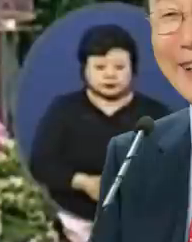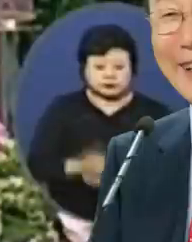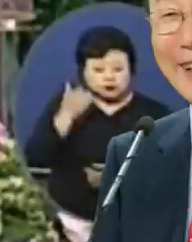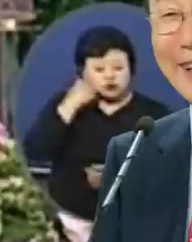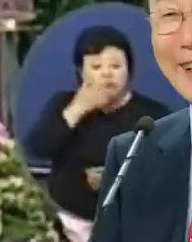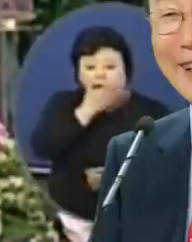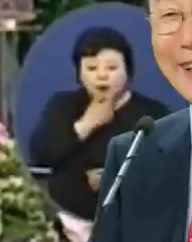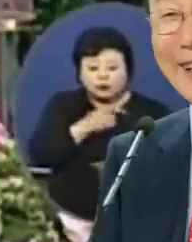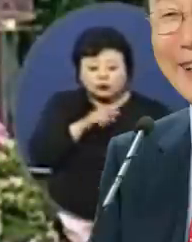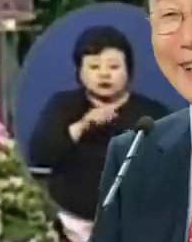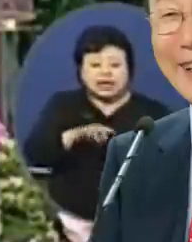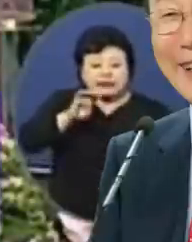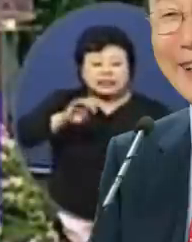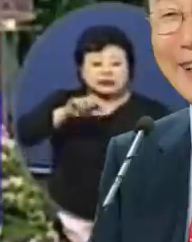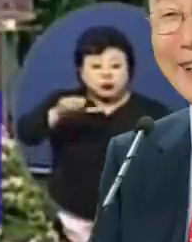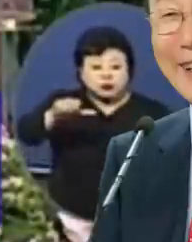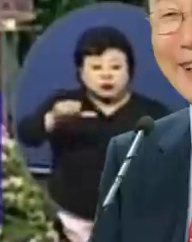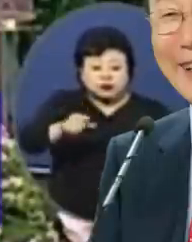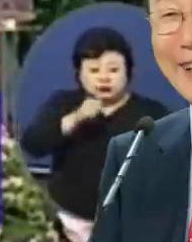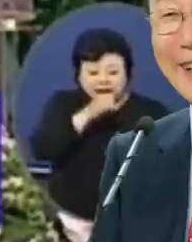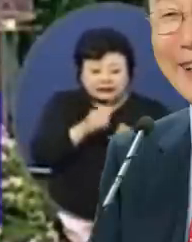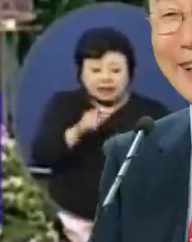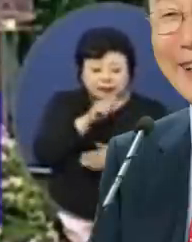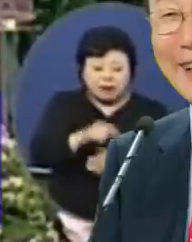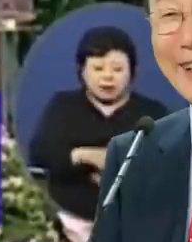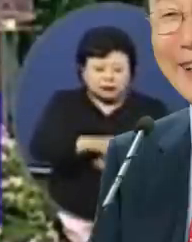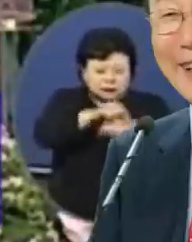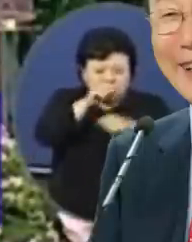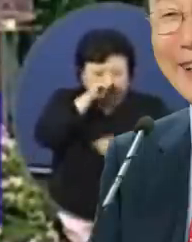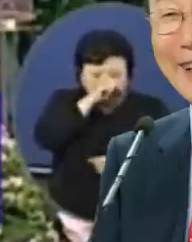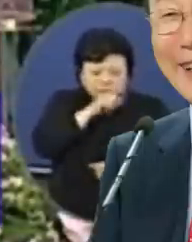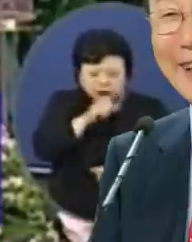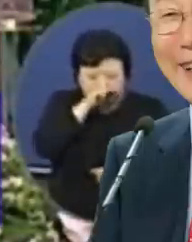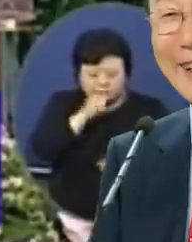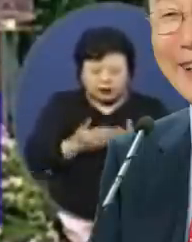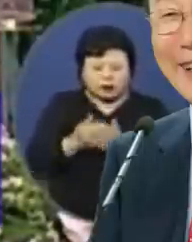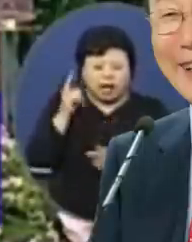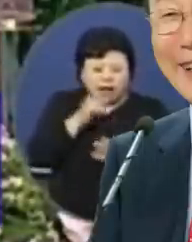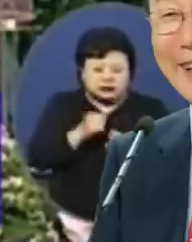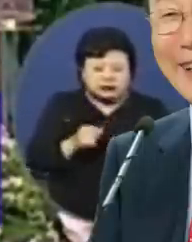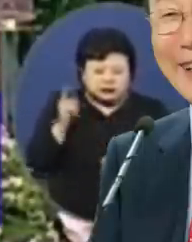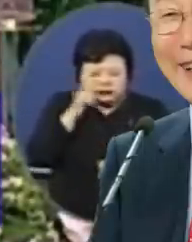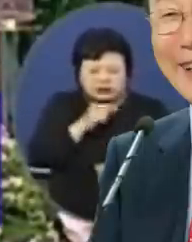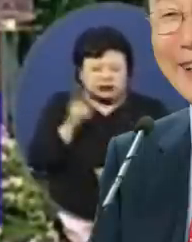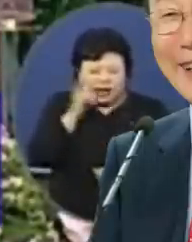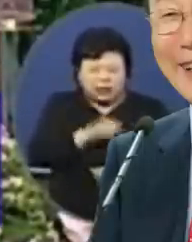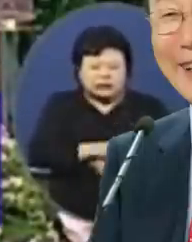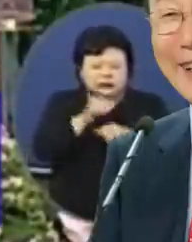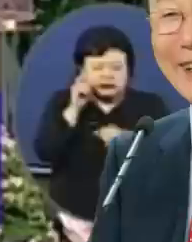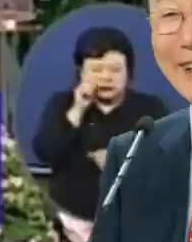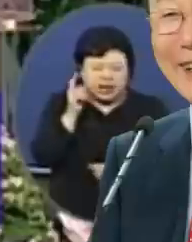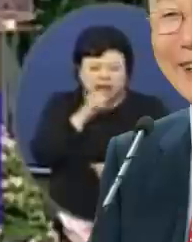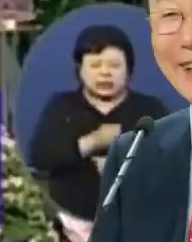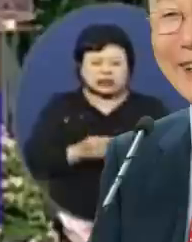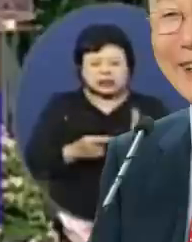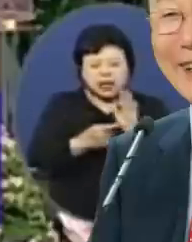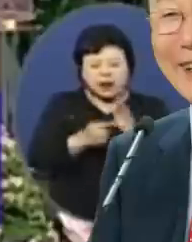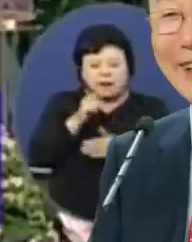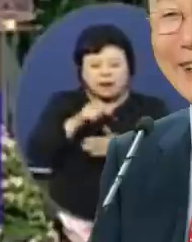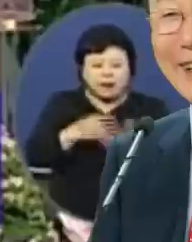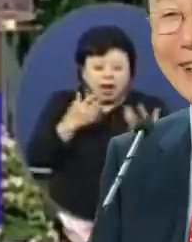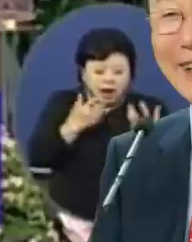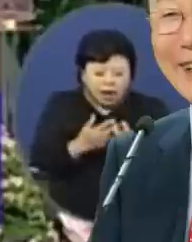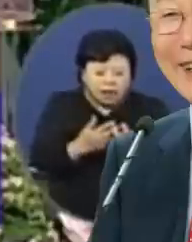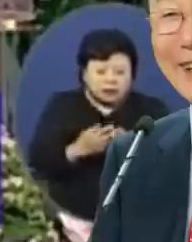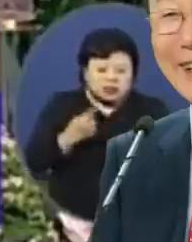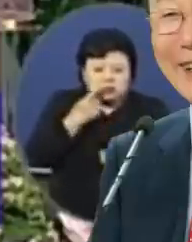누가복음 6장 45절에 선한 사람은 마음에 쌓은 선에서 선을 내고 악한 자는 그 쌓은 악에서 악을 내나니 마음에 가득한